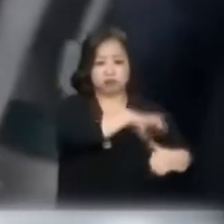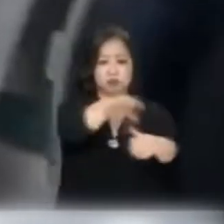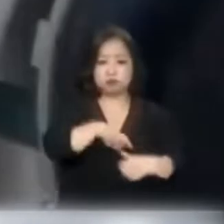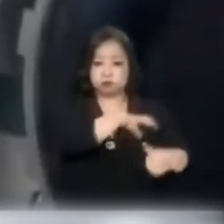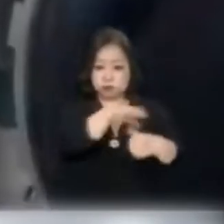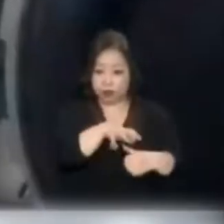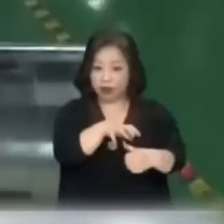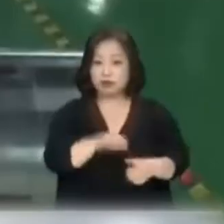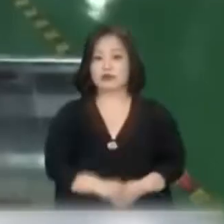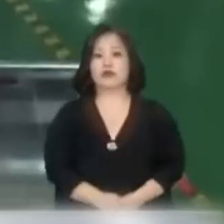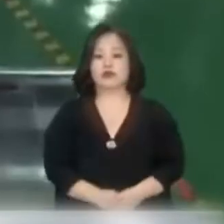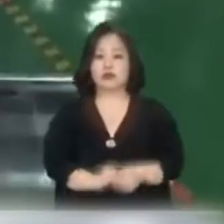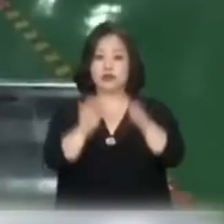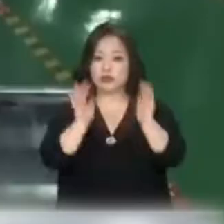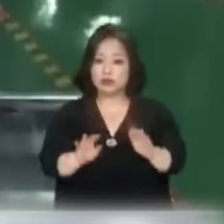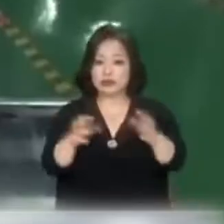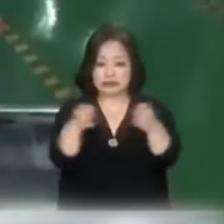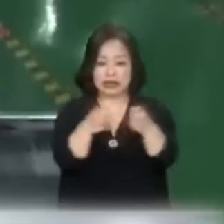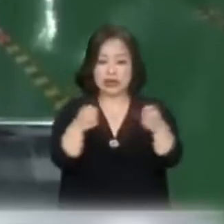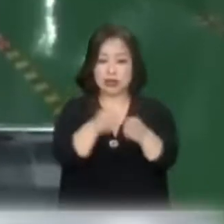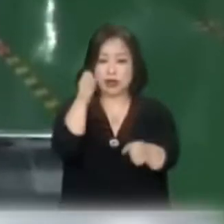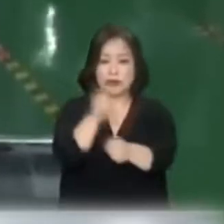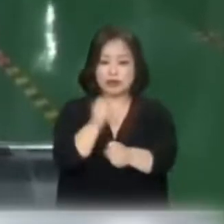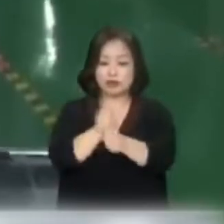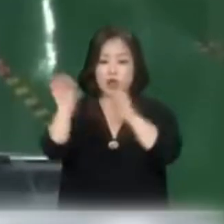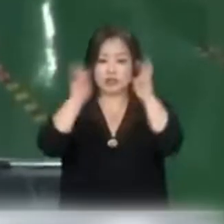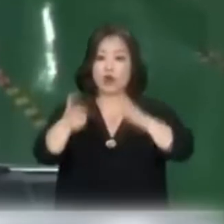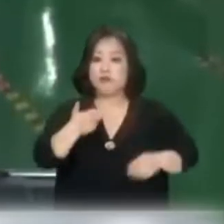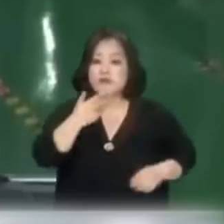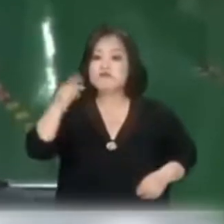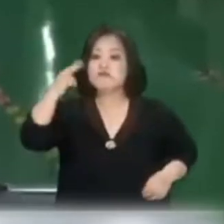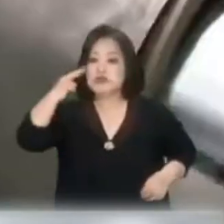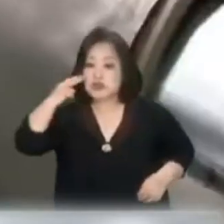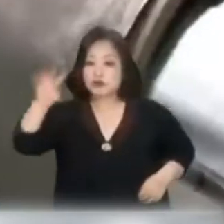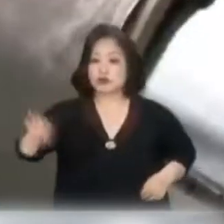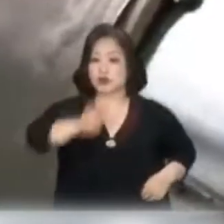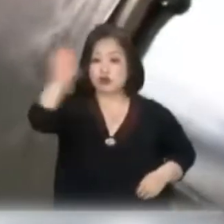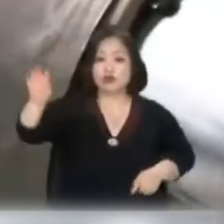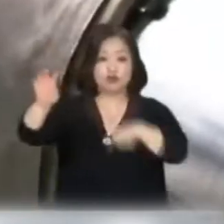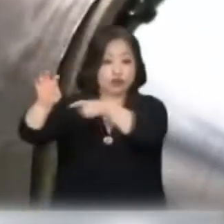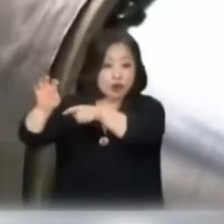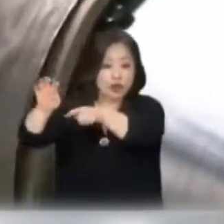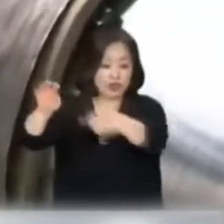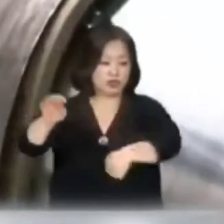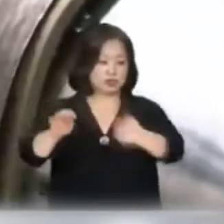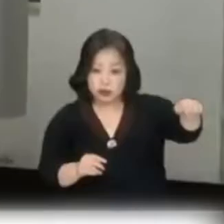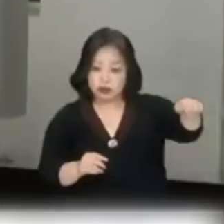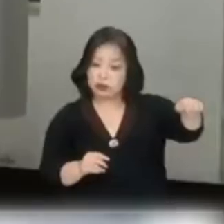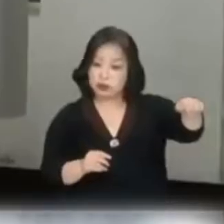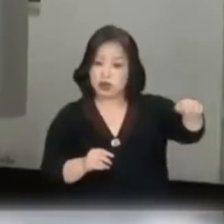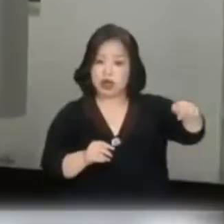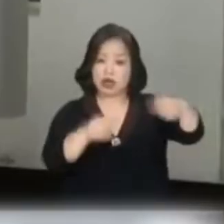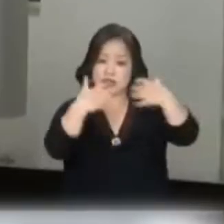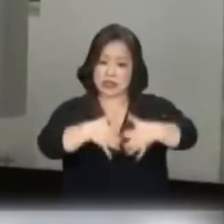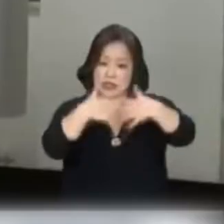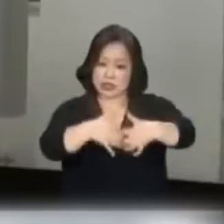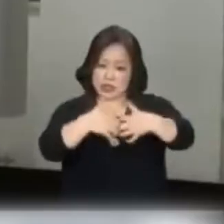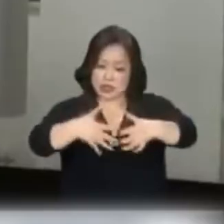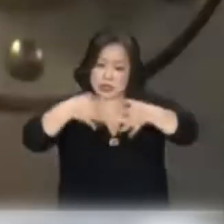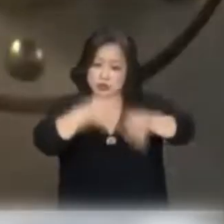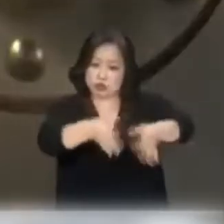击。没有磁铁生产企业的美欧国家，未来要降低对中国的依赖度，短期内恐将遇到阻